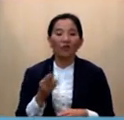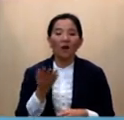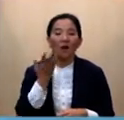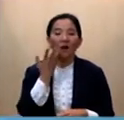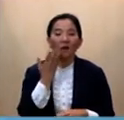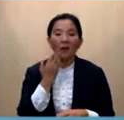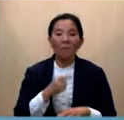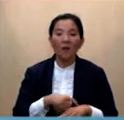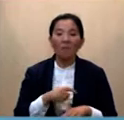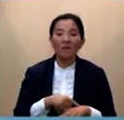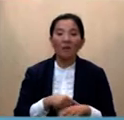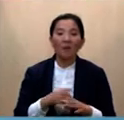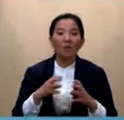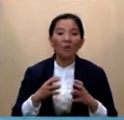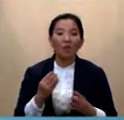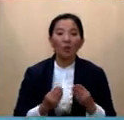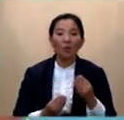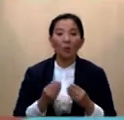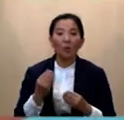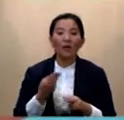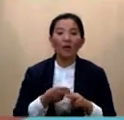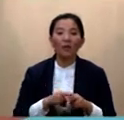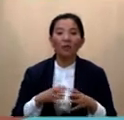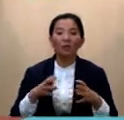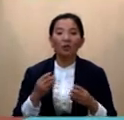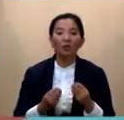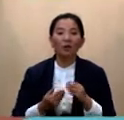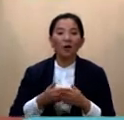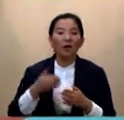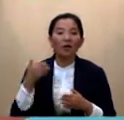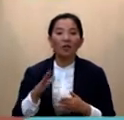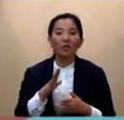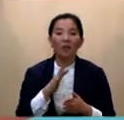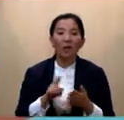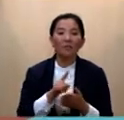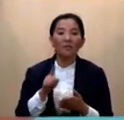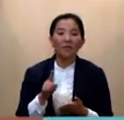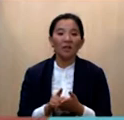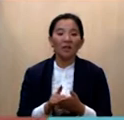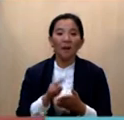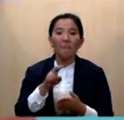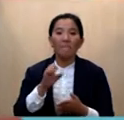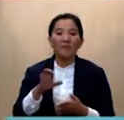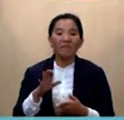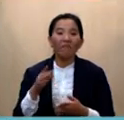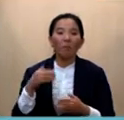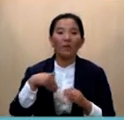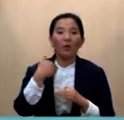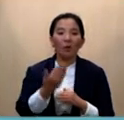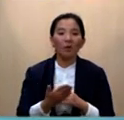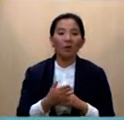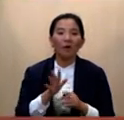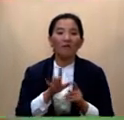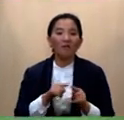меча в игру в день митя в игру раньше был обязательно пас вперед но с